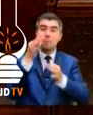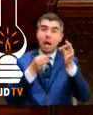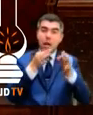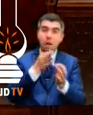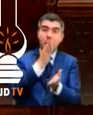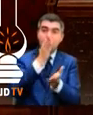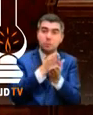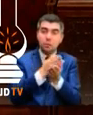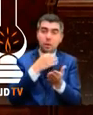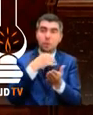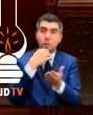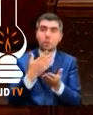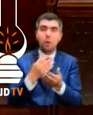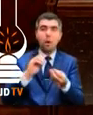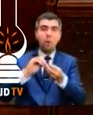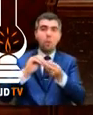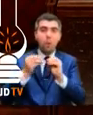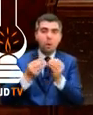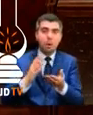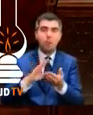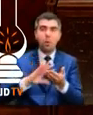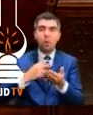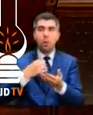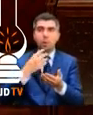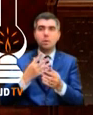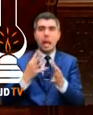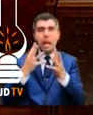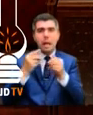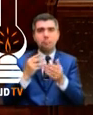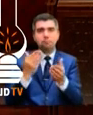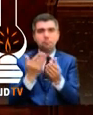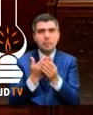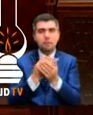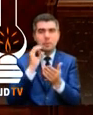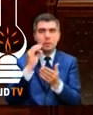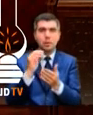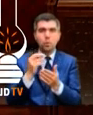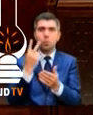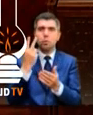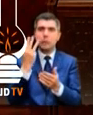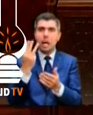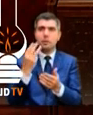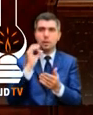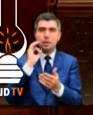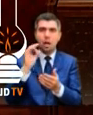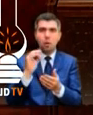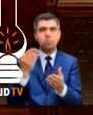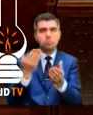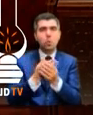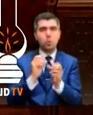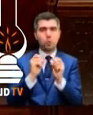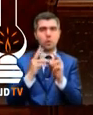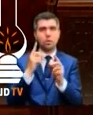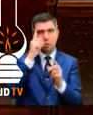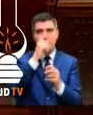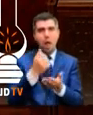اللي تحكم ومازال فيه بعض الاشكالات لي هي ملفات اللي تكون معدوده لي اكيد ذاك جوج ولا لاثه تكلمت عليهم ولاد عياد ماغاديش